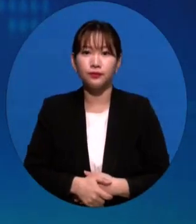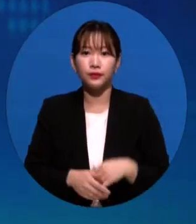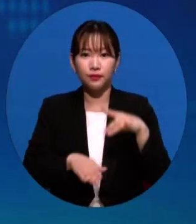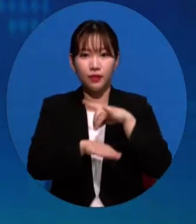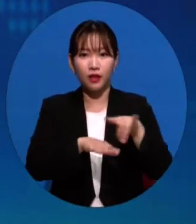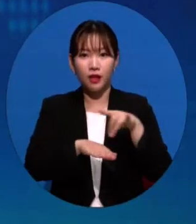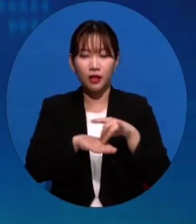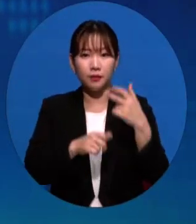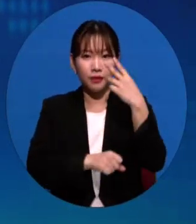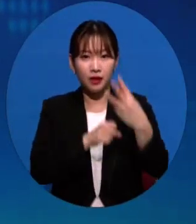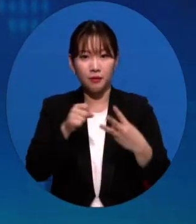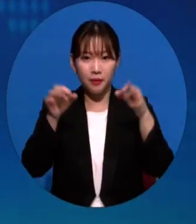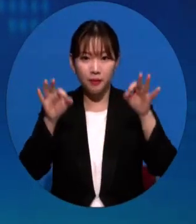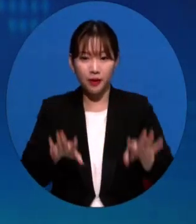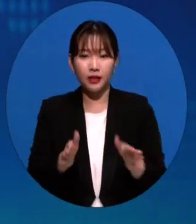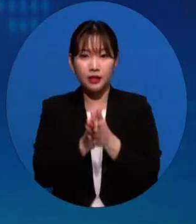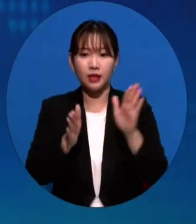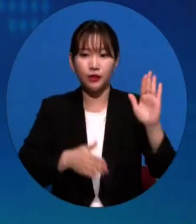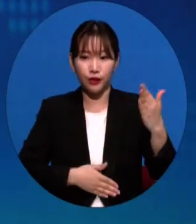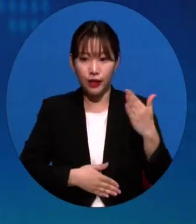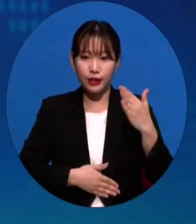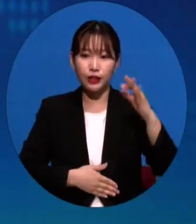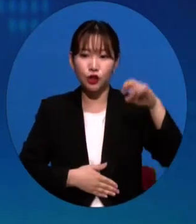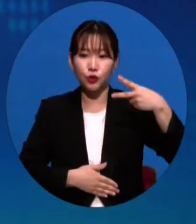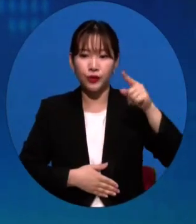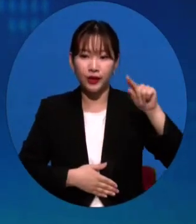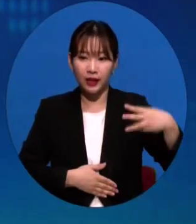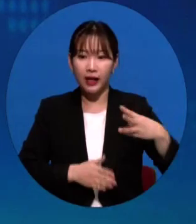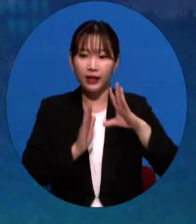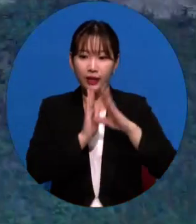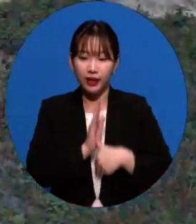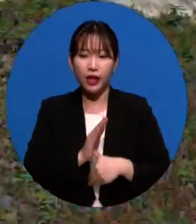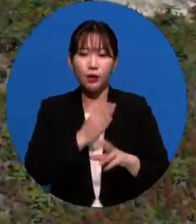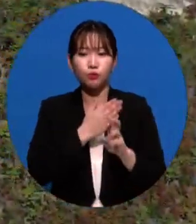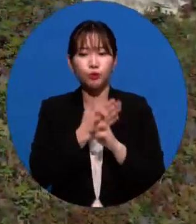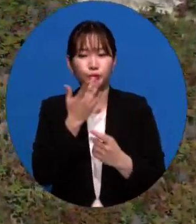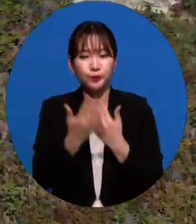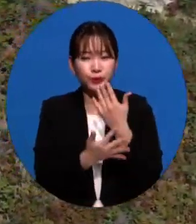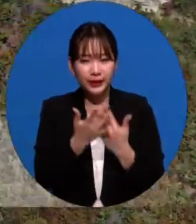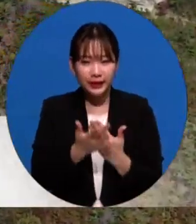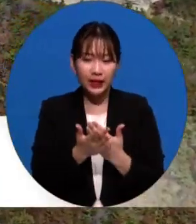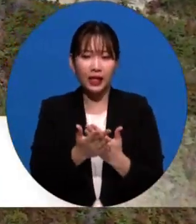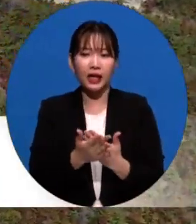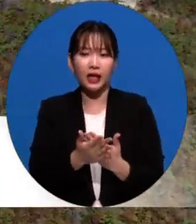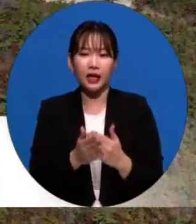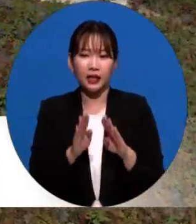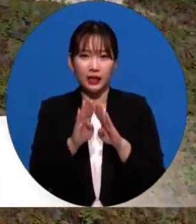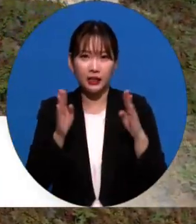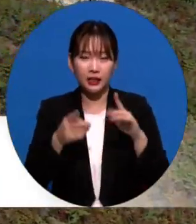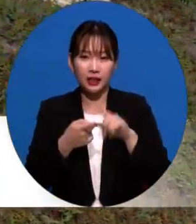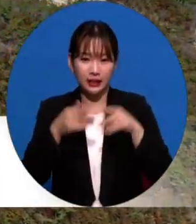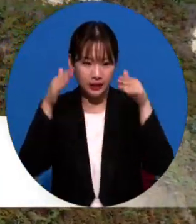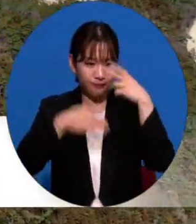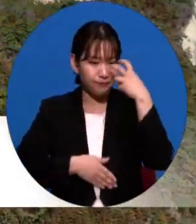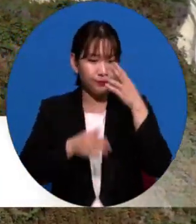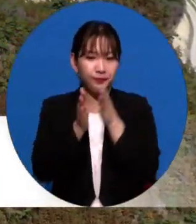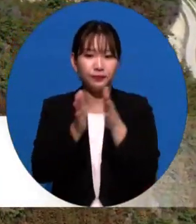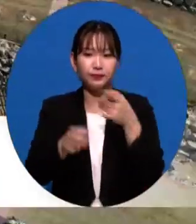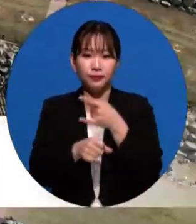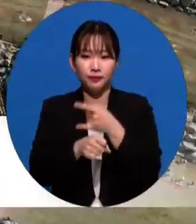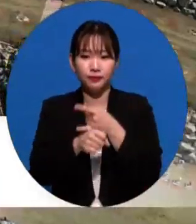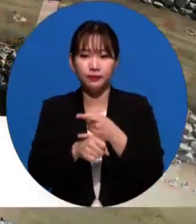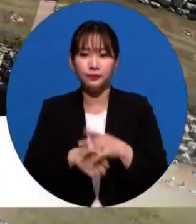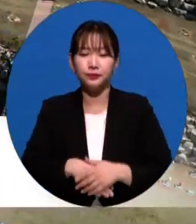해남군은 3년 만에 돌아오는 음력 윤달 기간 불법 화장과 개장행위에 대한 집중 단속을 제시합니다